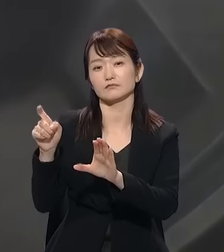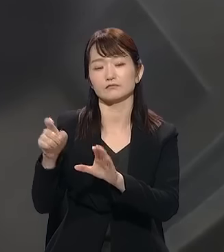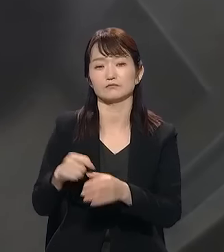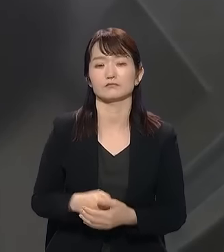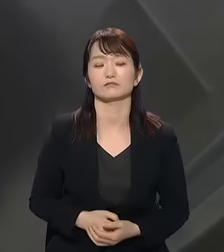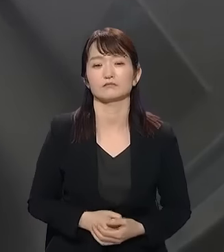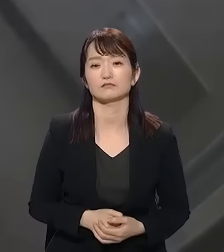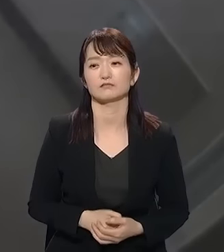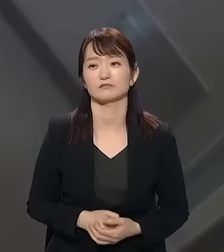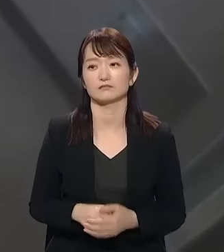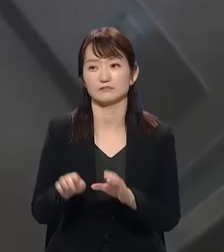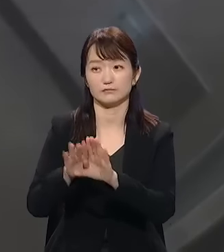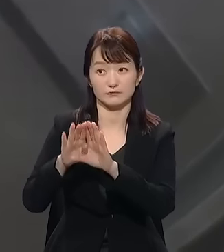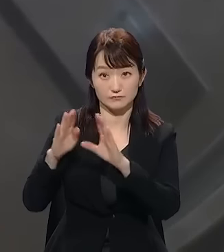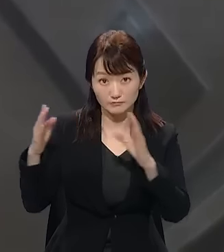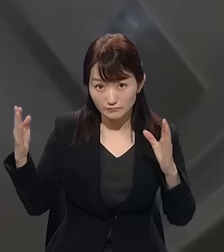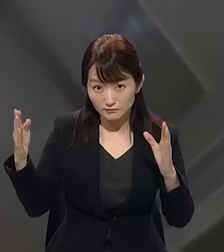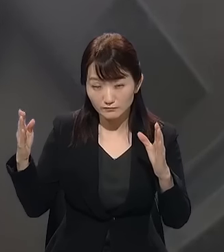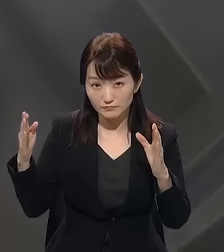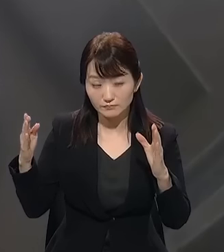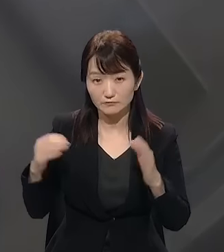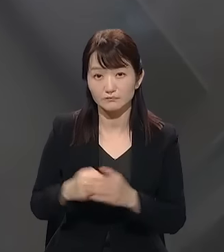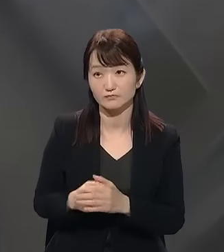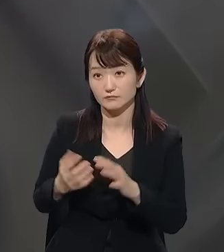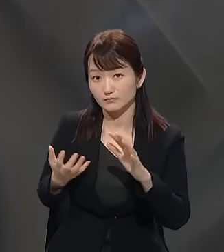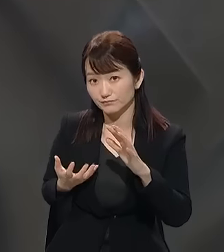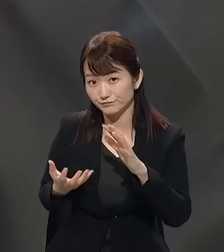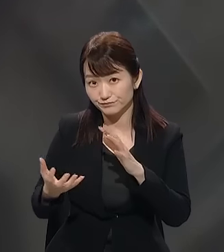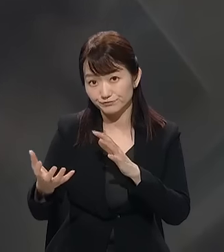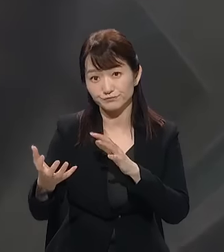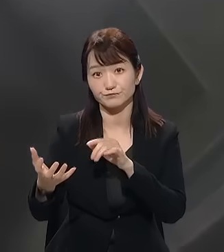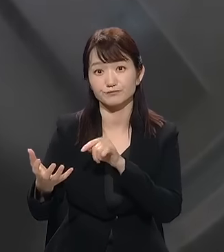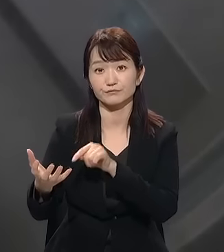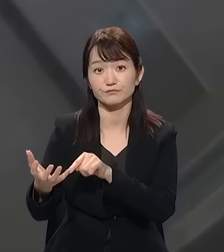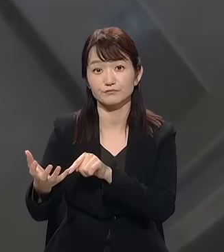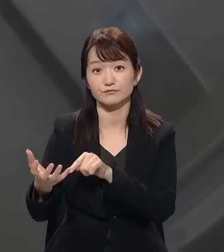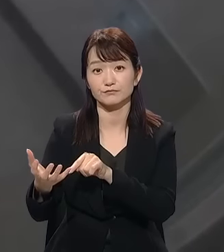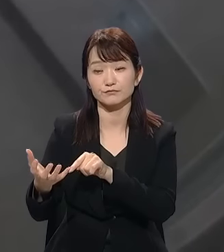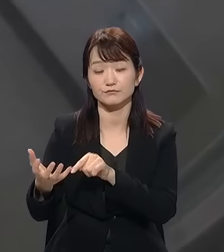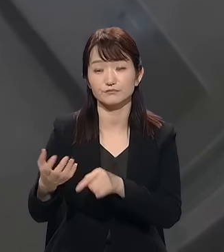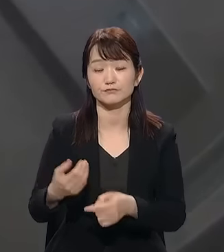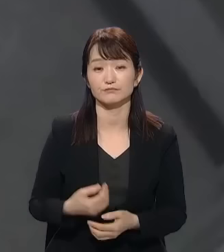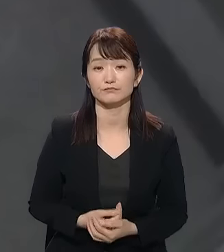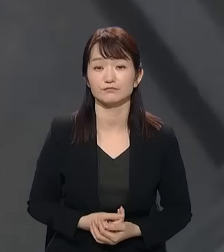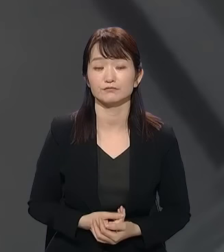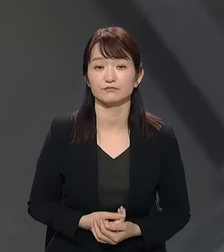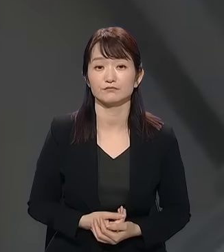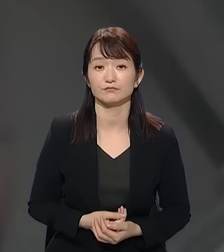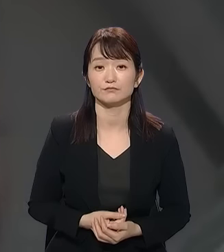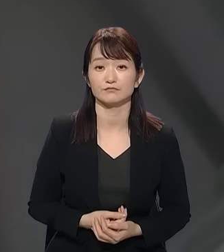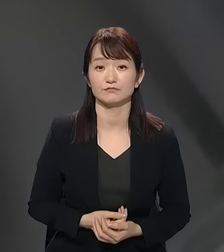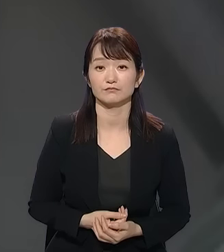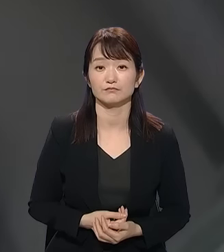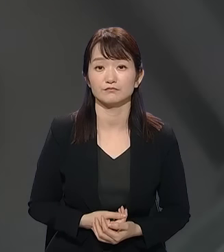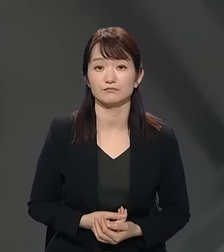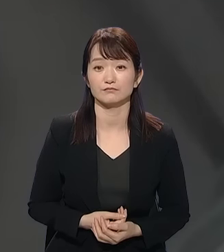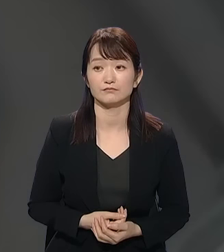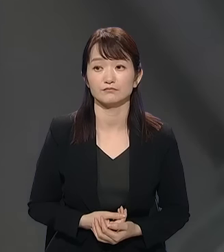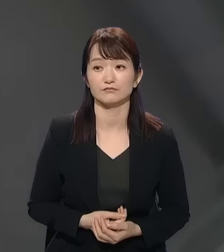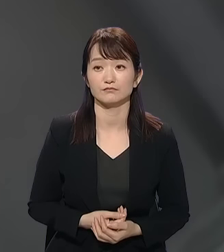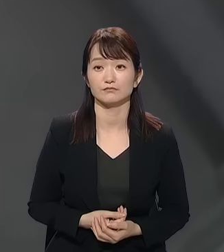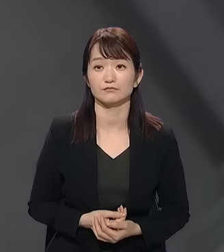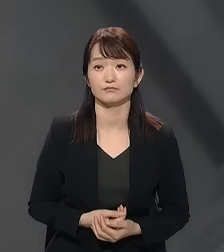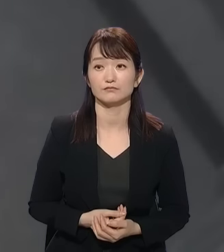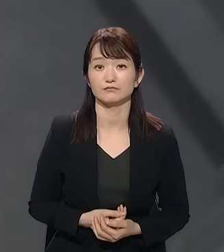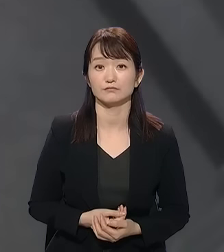콩콩 아 문 열었습니다 자 우어 문 안쪽으로 좀금 들어갔어요 자 자